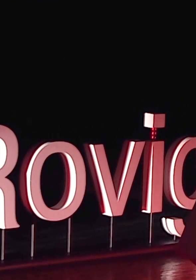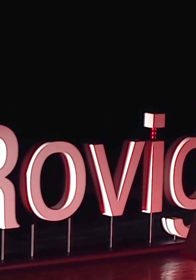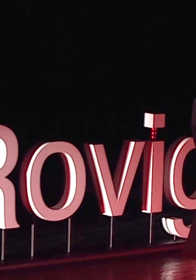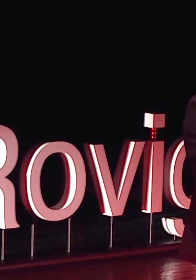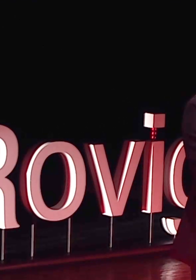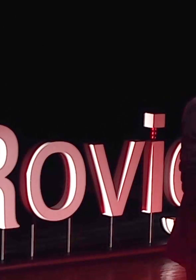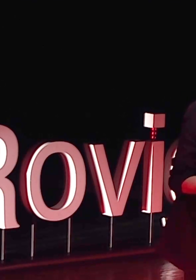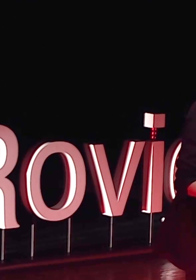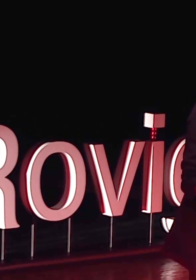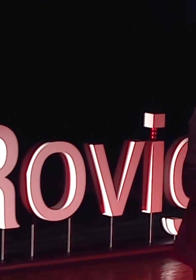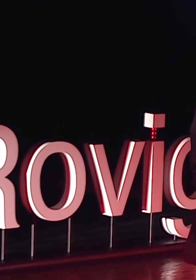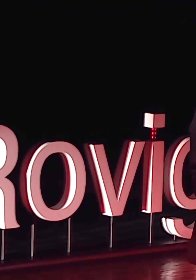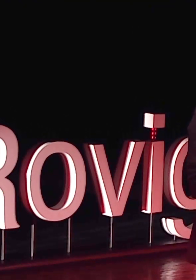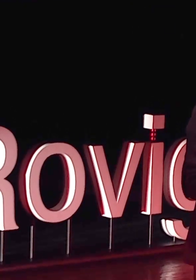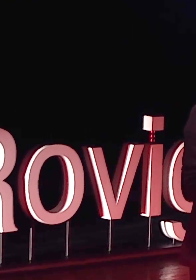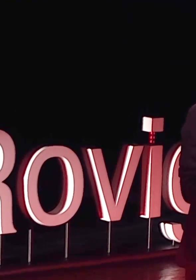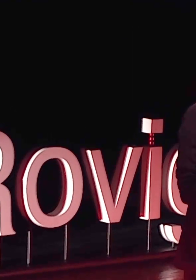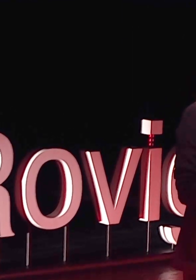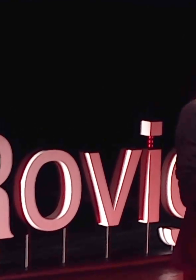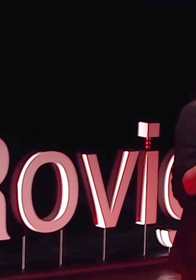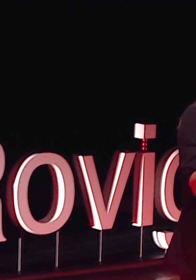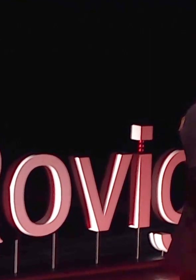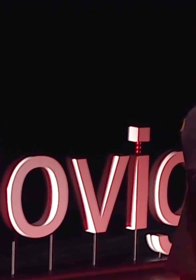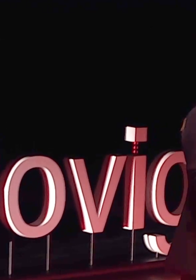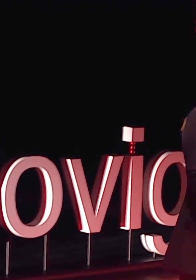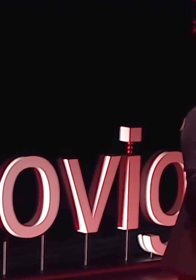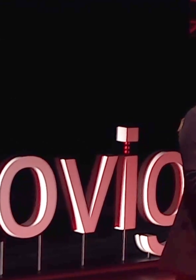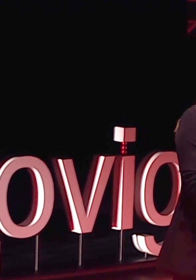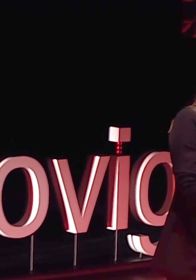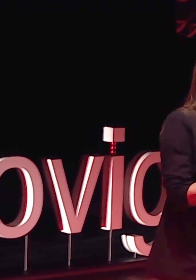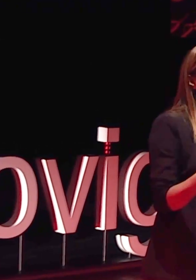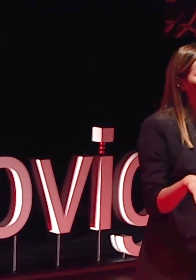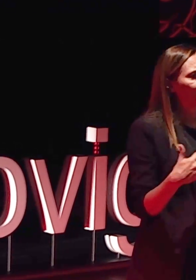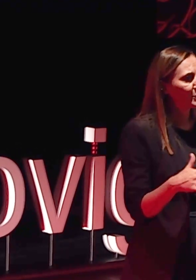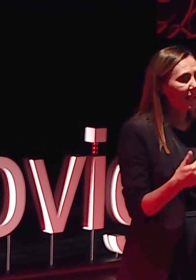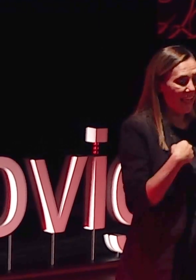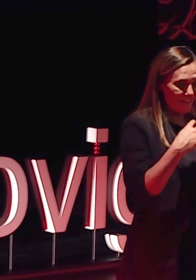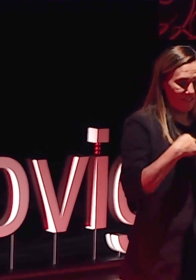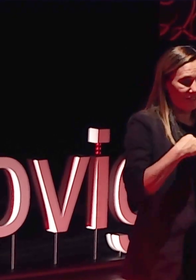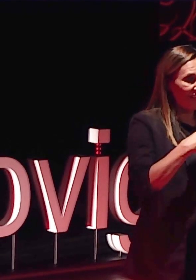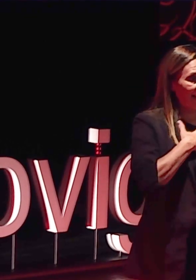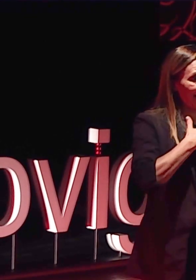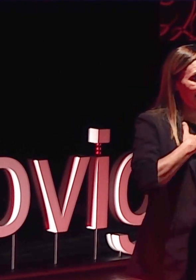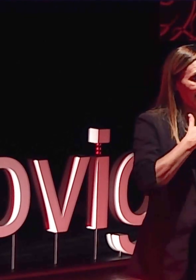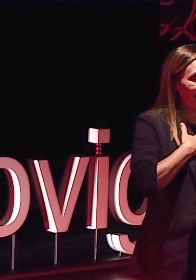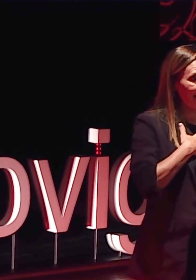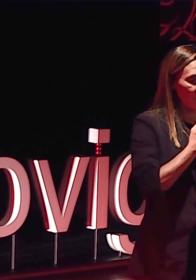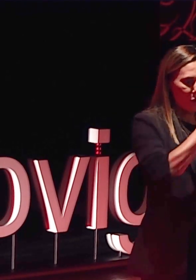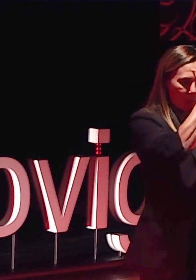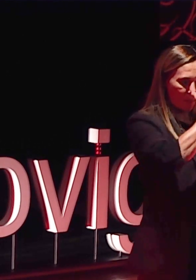la faccio ho difficoltà quindi nella mia vita essere una